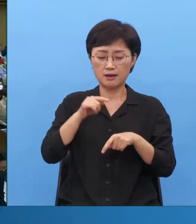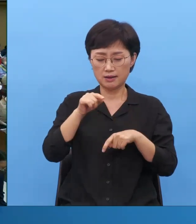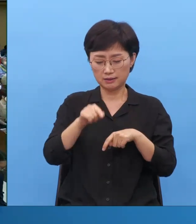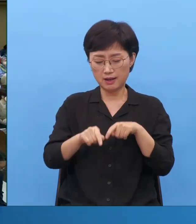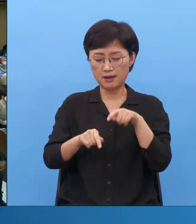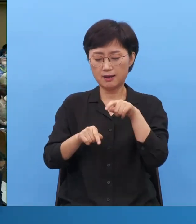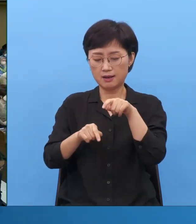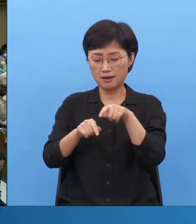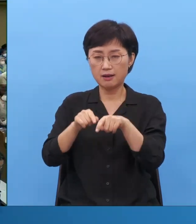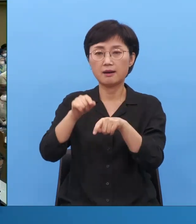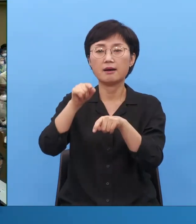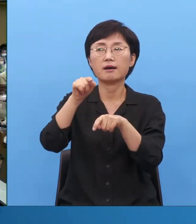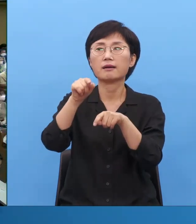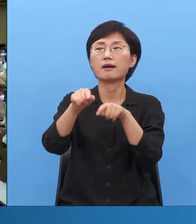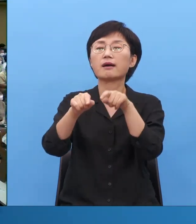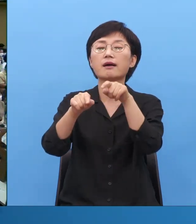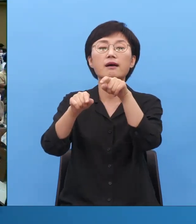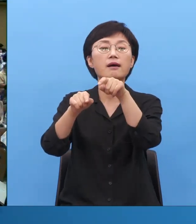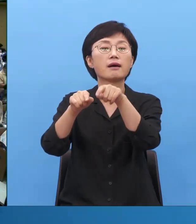나갑니다.